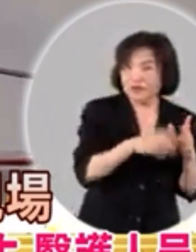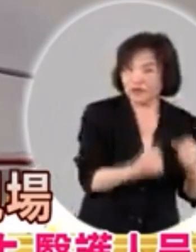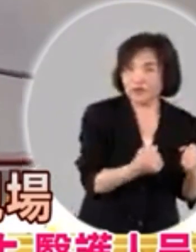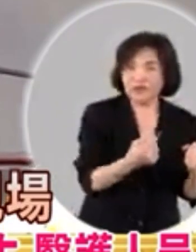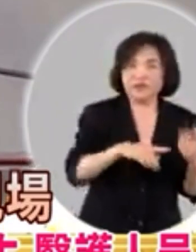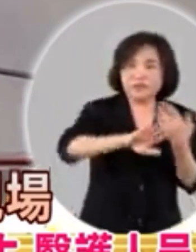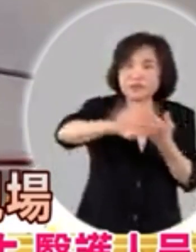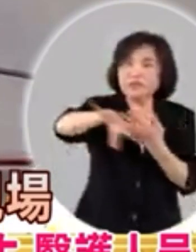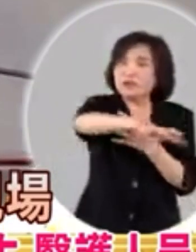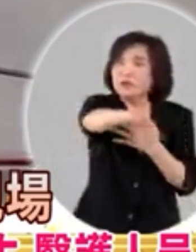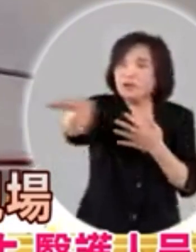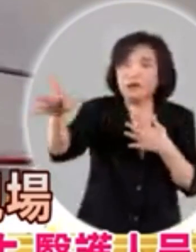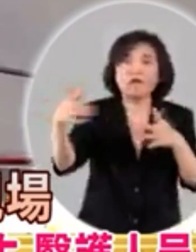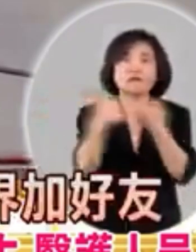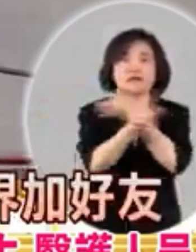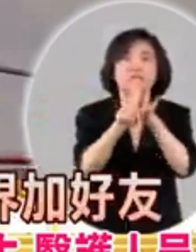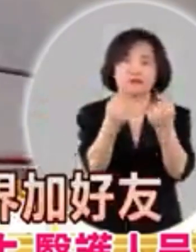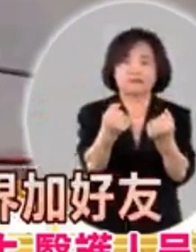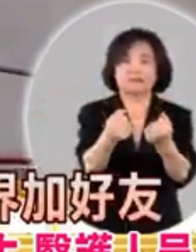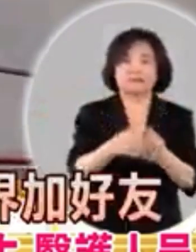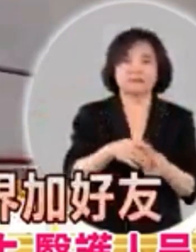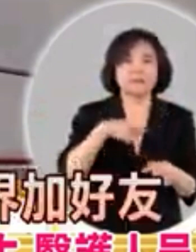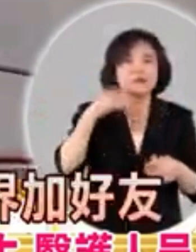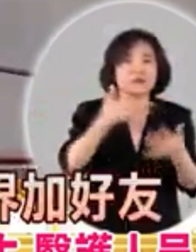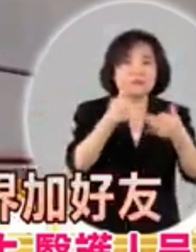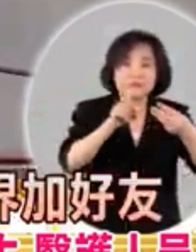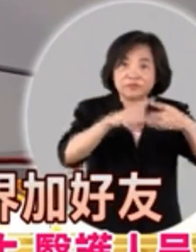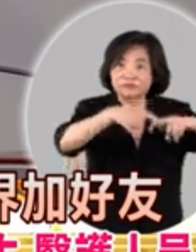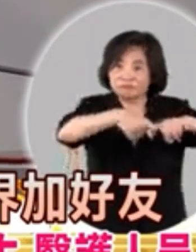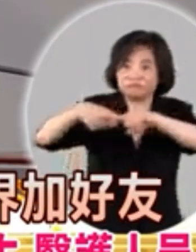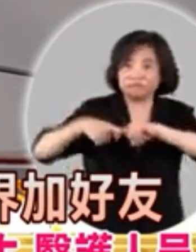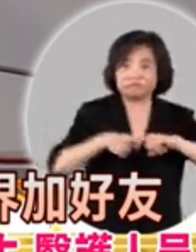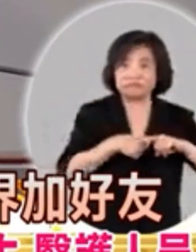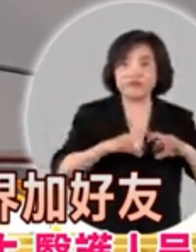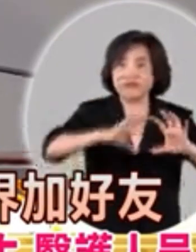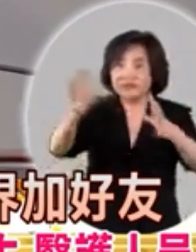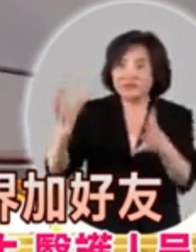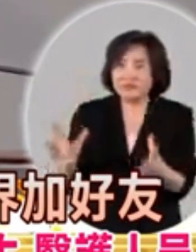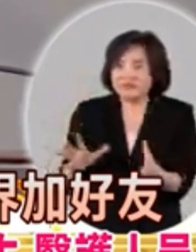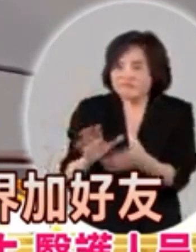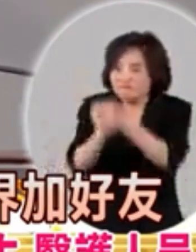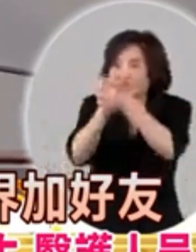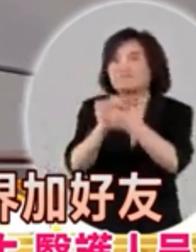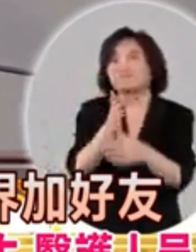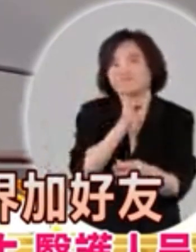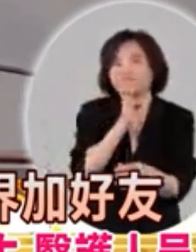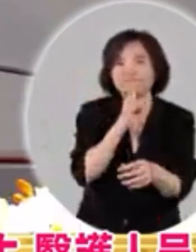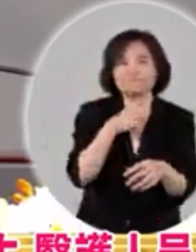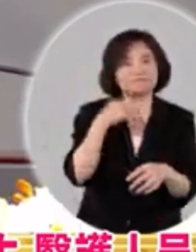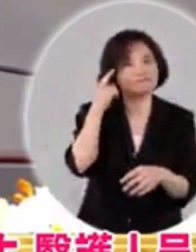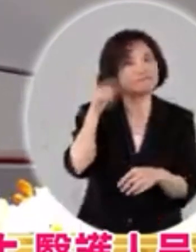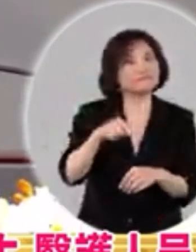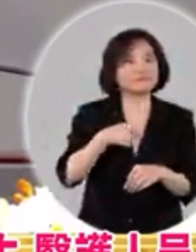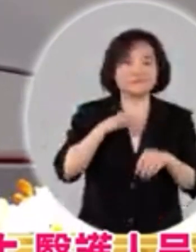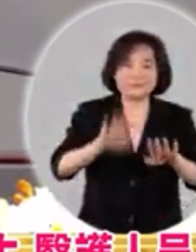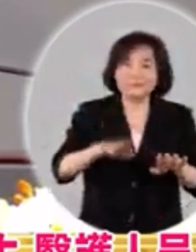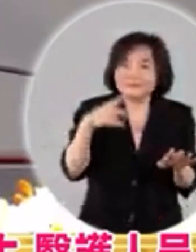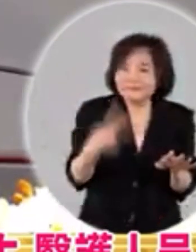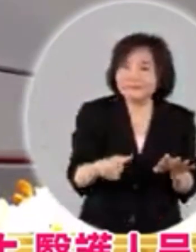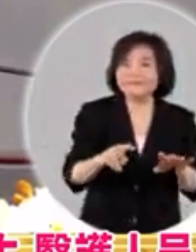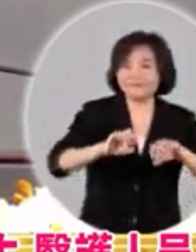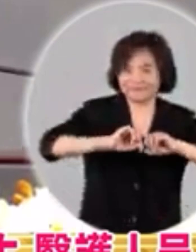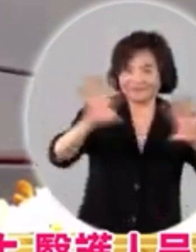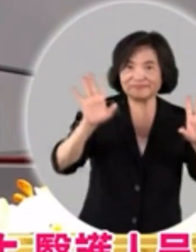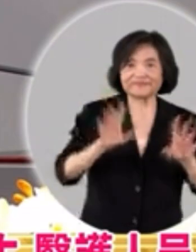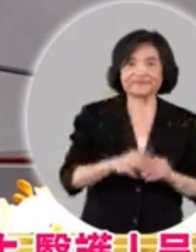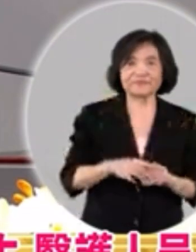现场，这就是民主大联盟世界加好友。我要借这个机会邀请